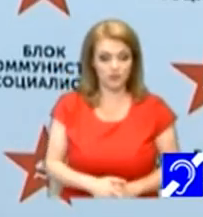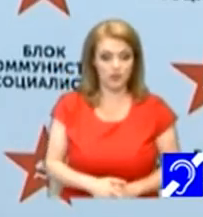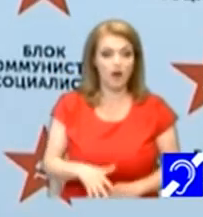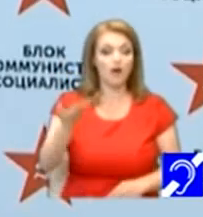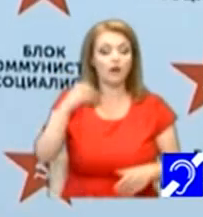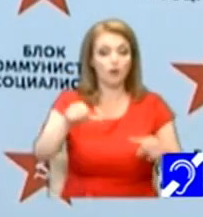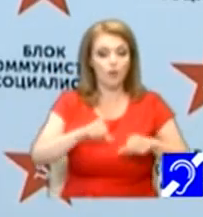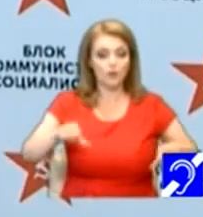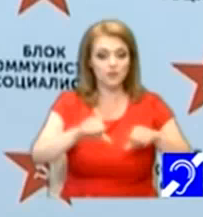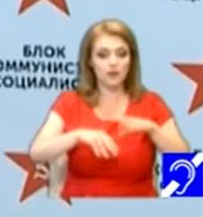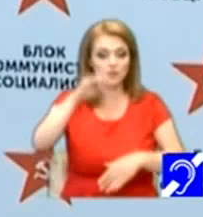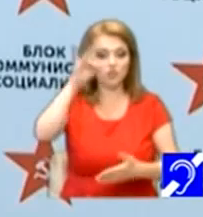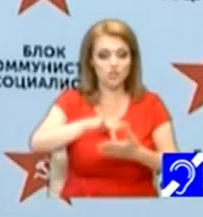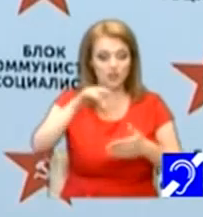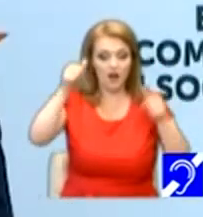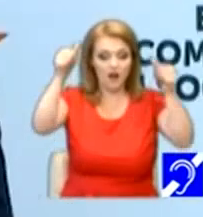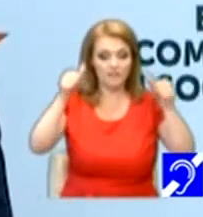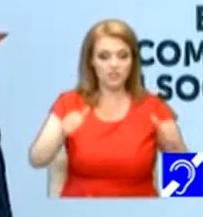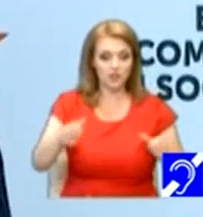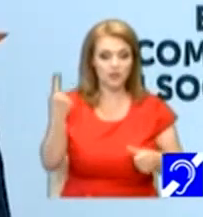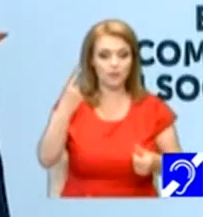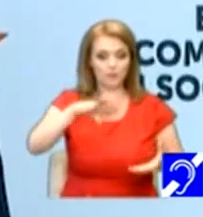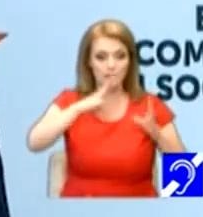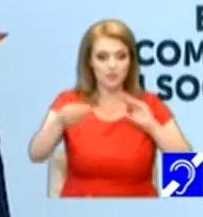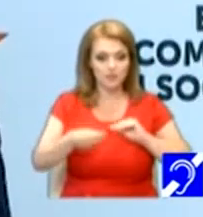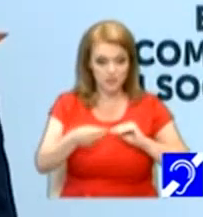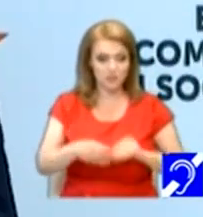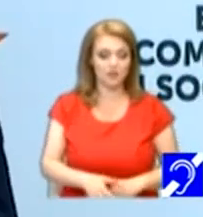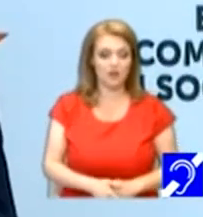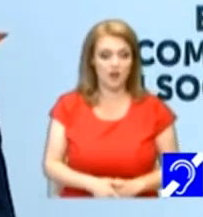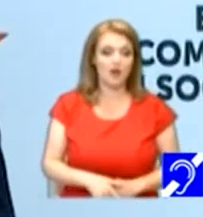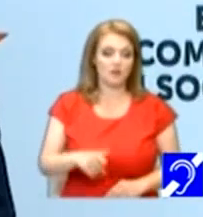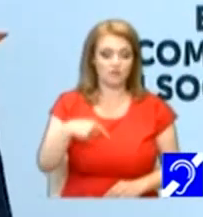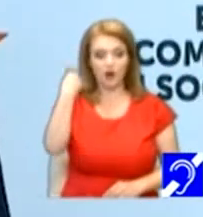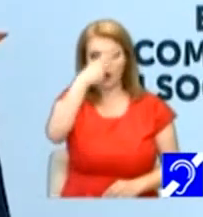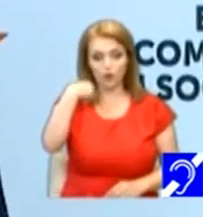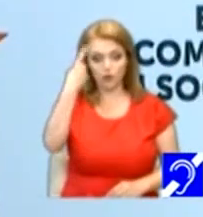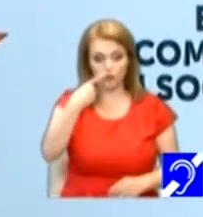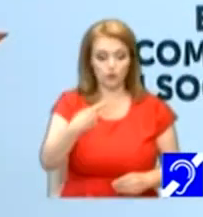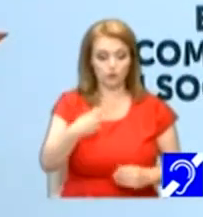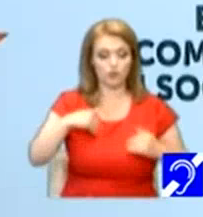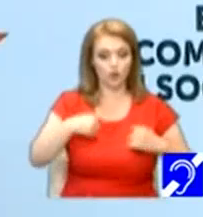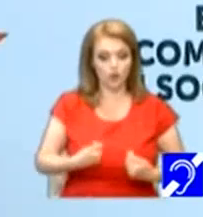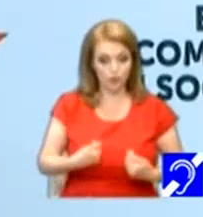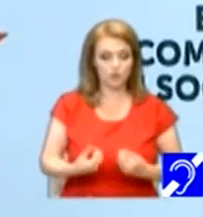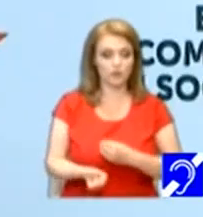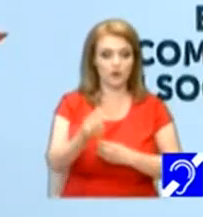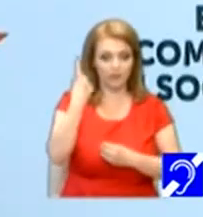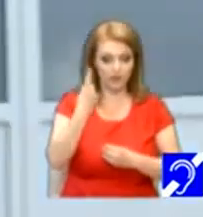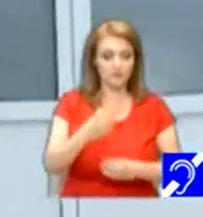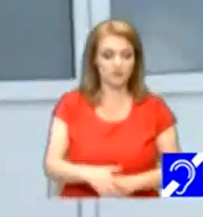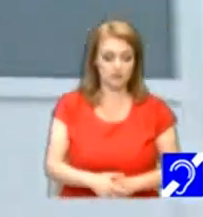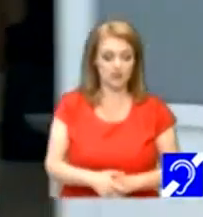ce Comisia Electorală Centrală a afișat primele rezultate, în fața presei, complet dezamăgit, și-a făcut apariția socialistul Vlad